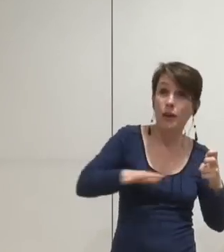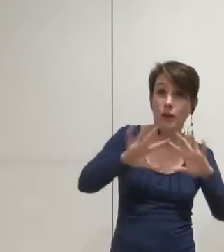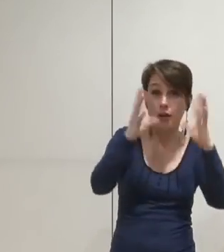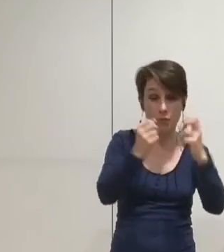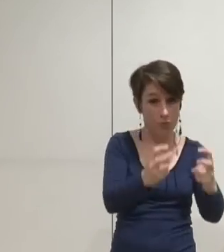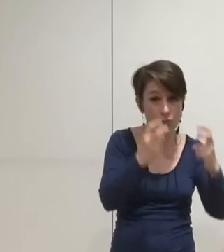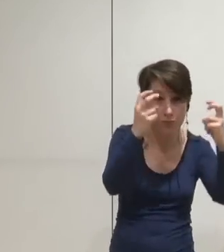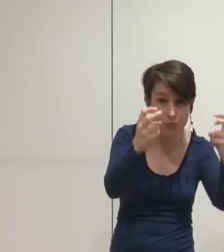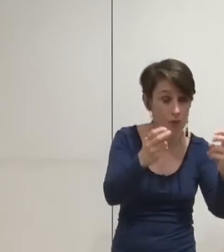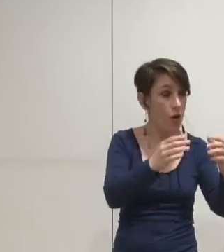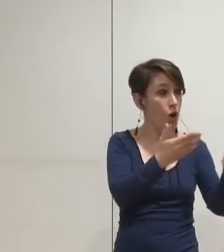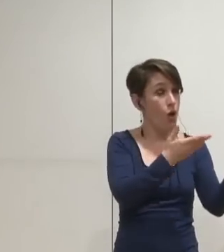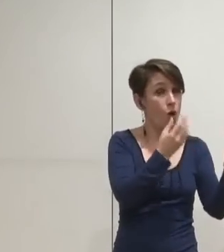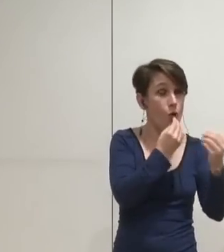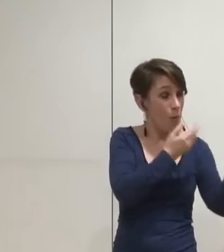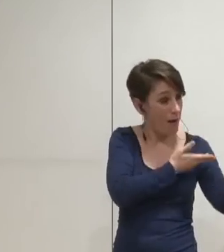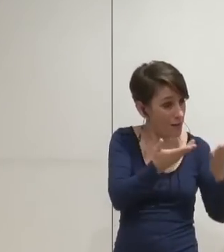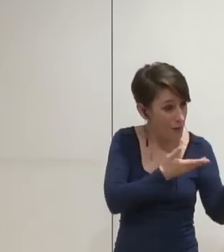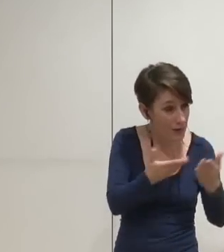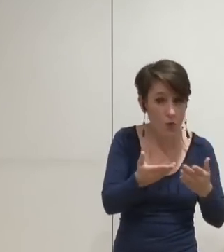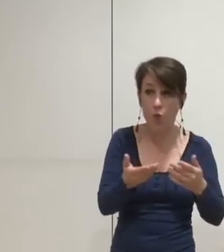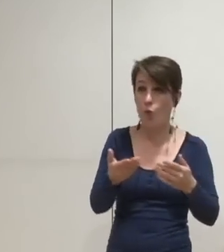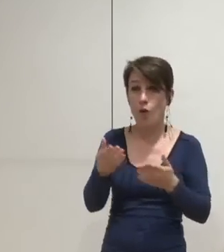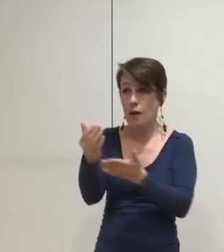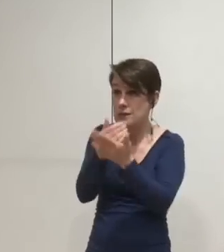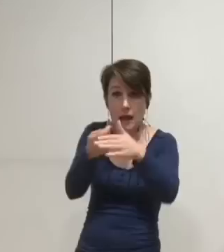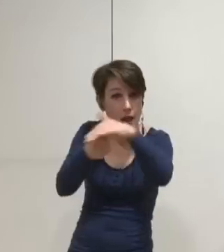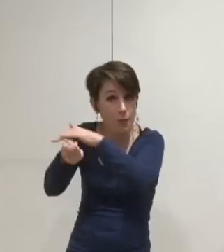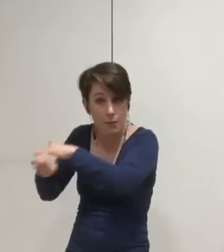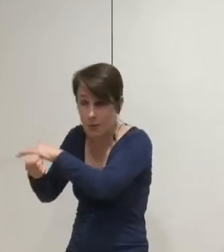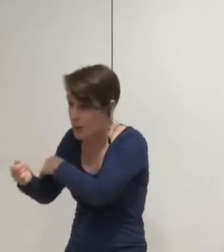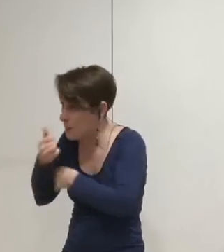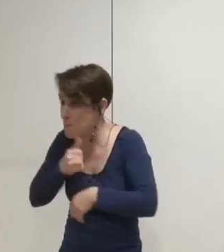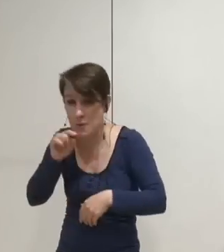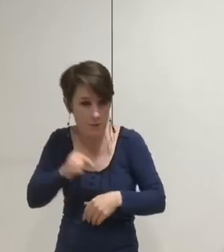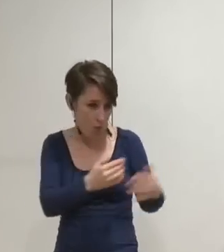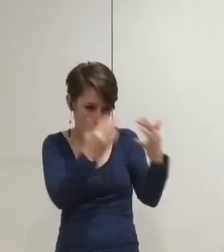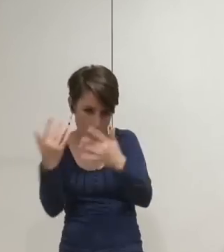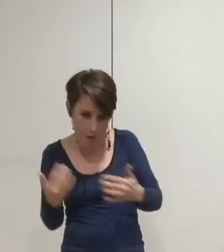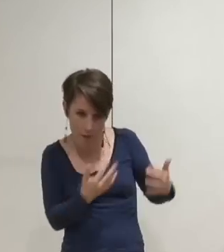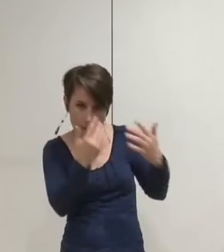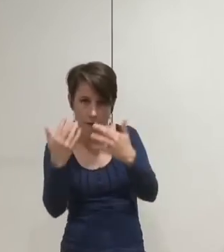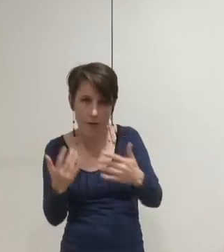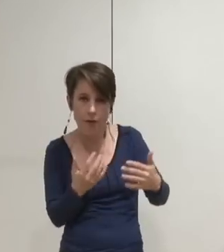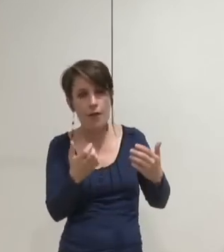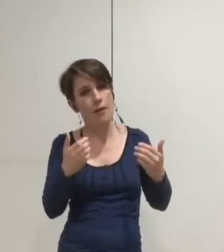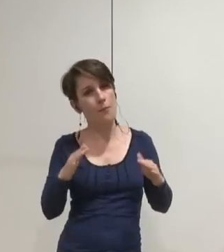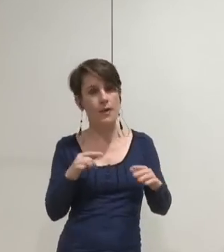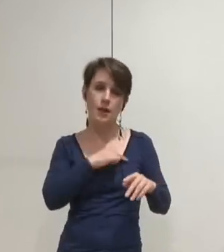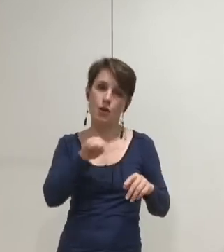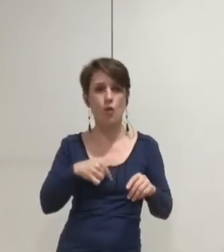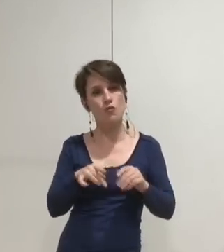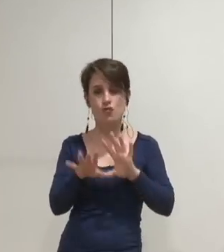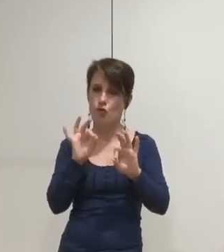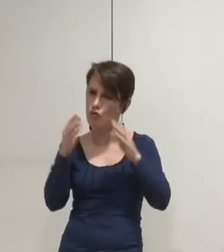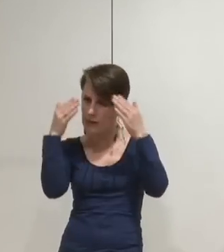à l'encadrement donc il faut qu'on prenne de façon responsable l'ensemble des coups simplement le fait porter sur les personnes